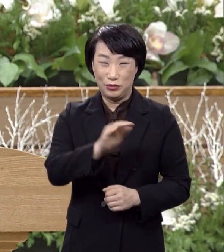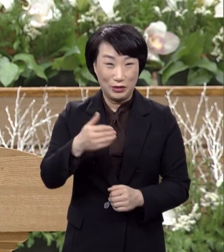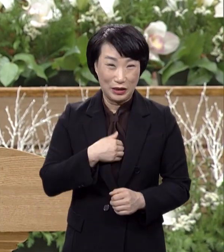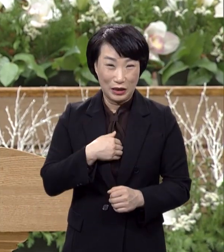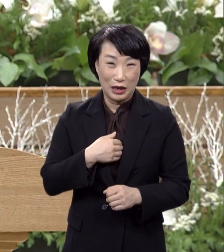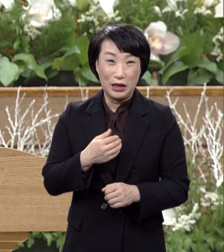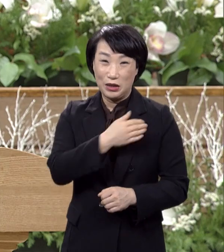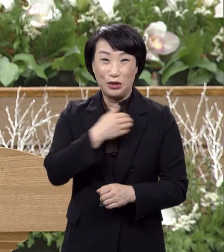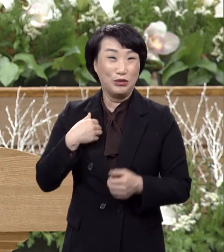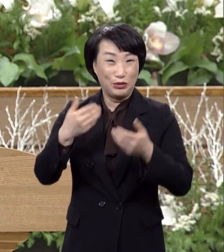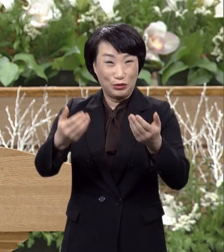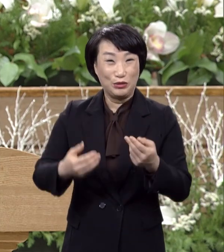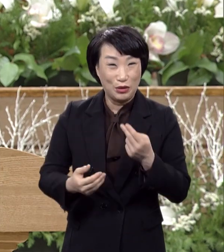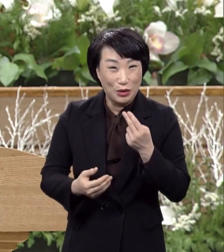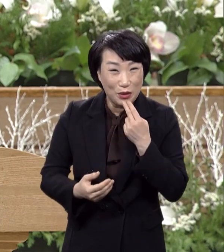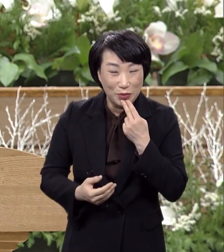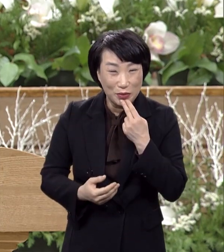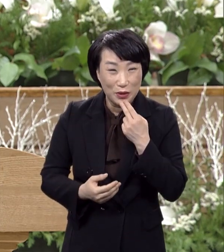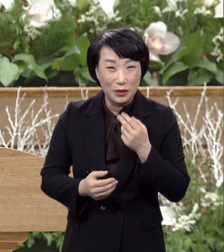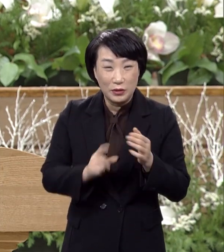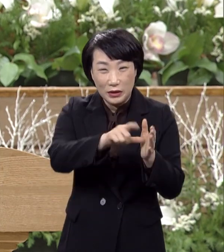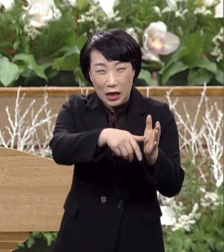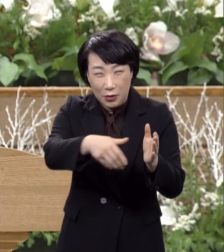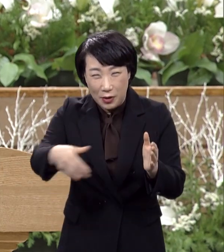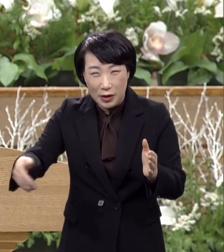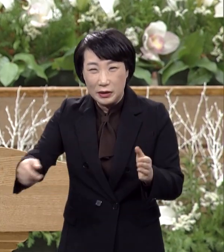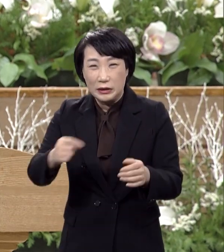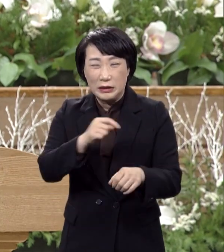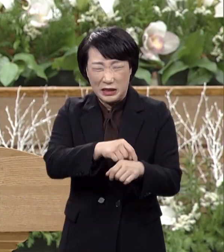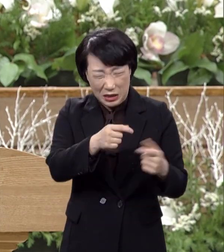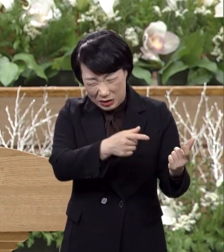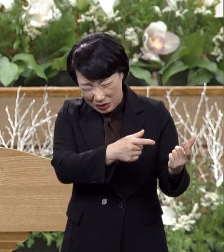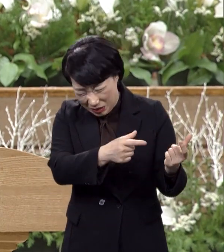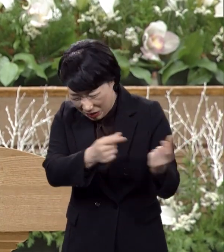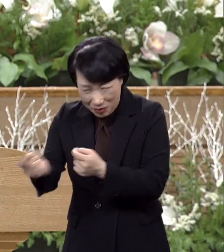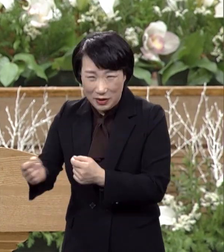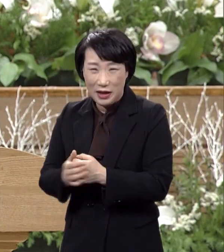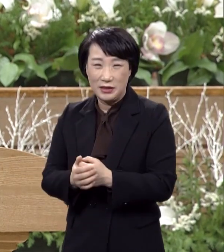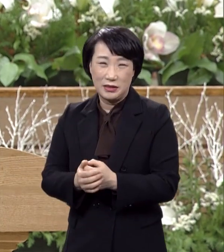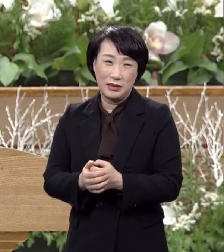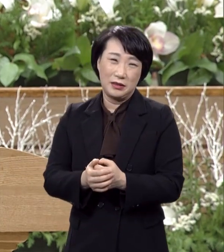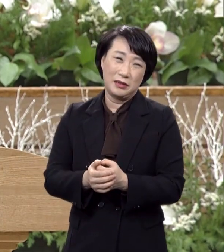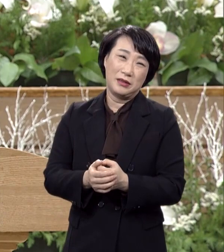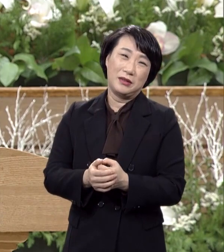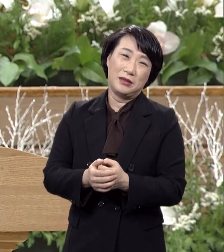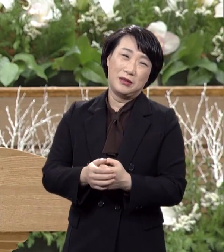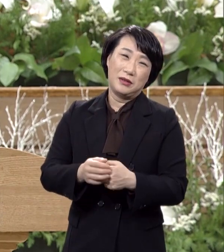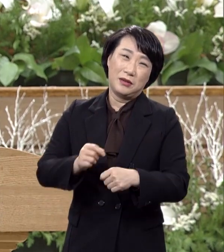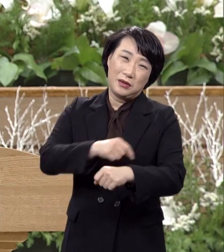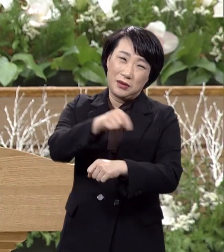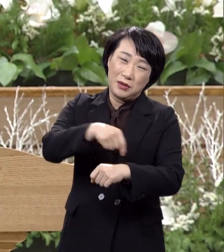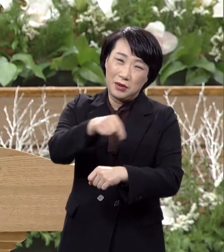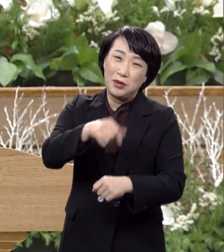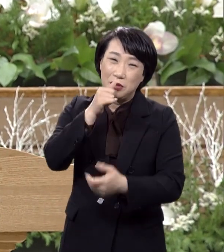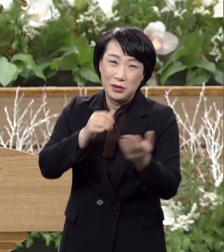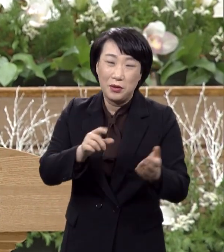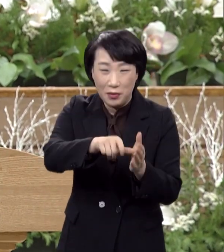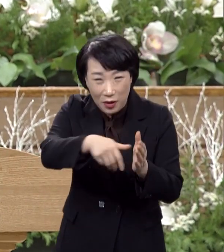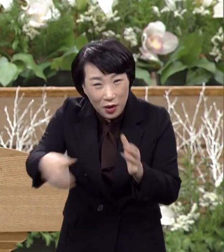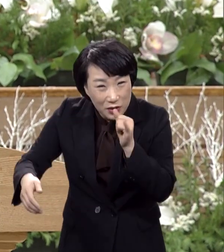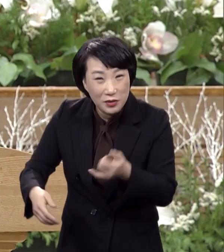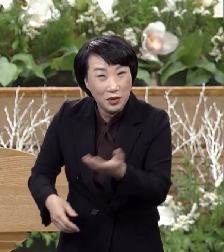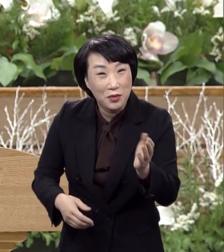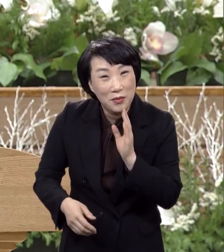주지 않고 아주 세월은 똑같은 속도로 여전히 가고 있다 이 말이요. 어느